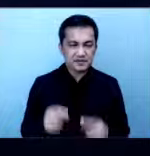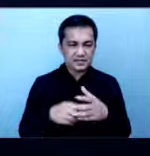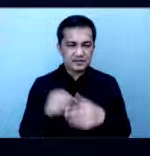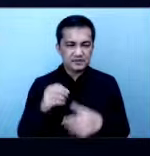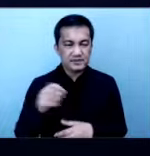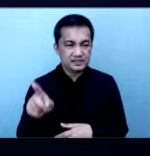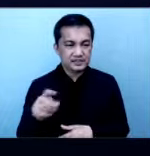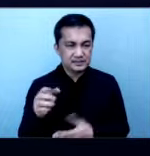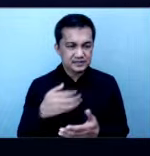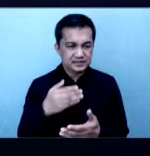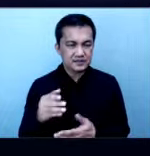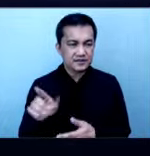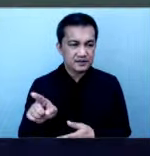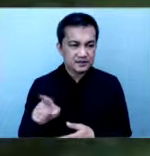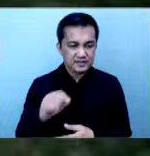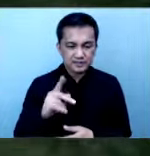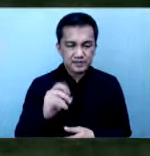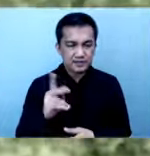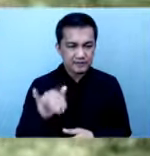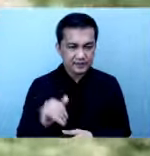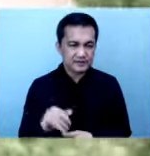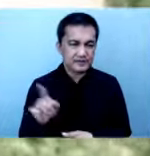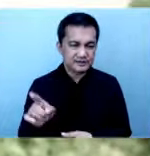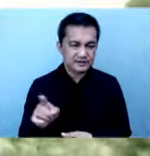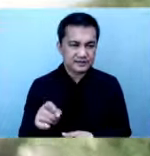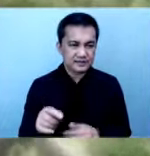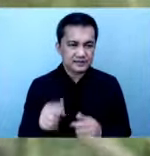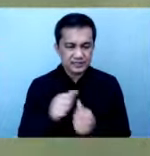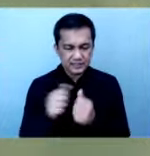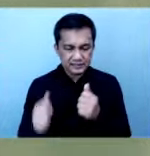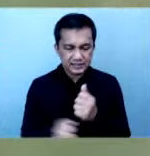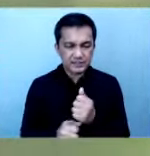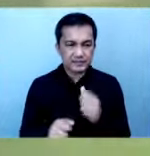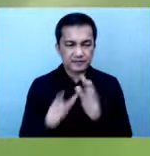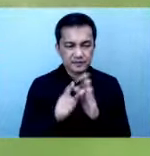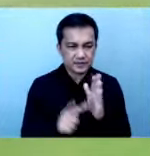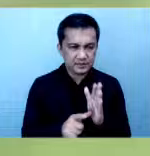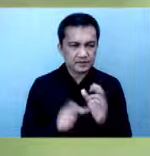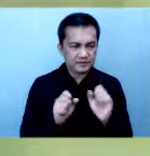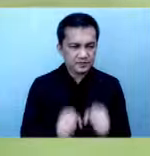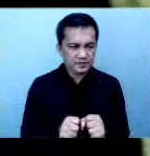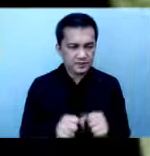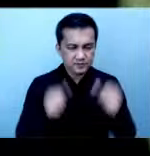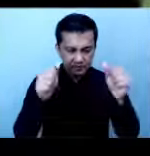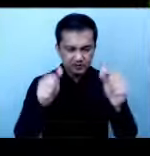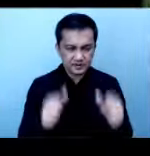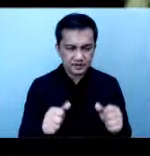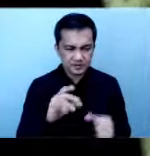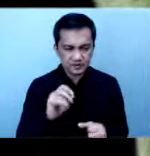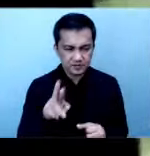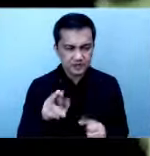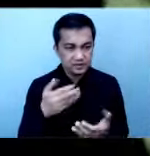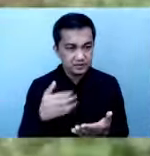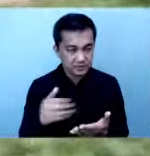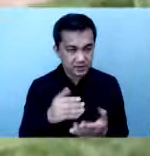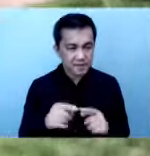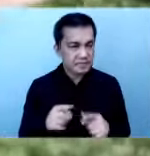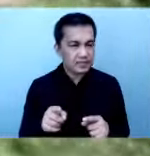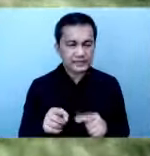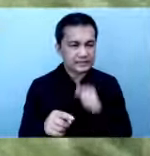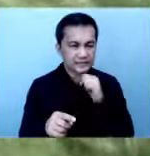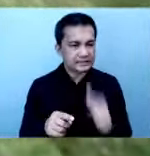kantang ito sa Spotify. Sa ilalim ng batas, pwede namang mag-post ng cover ng mga kanta pero hindi ito